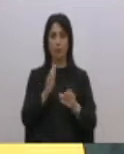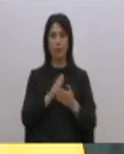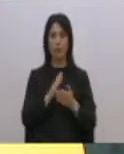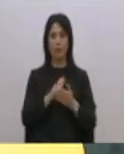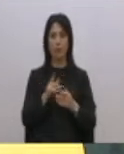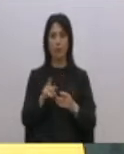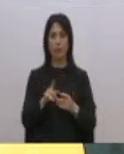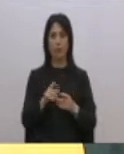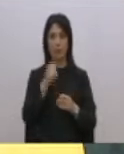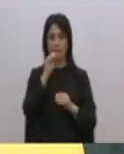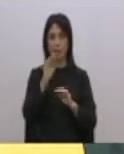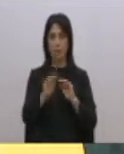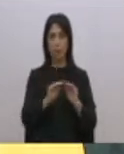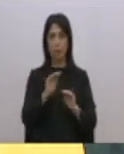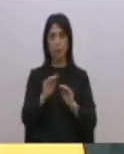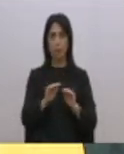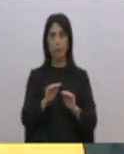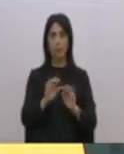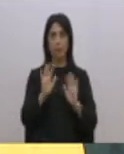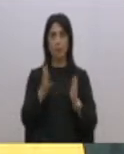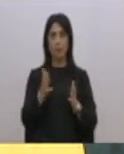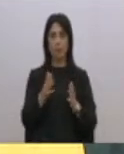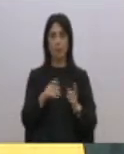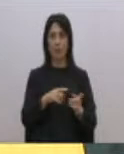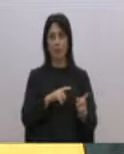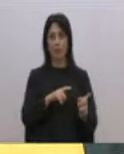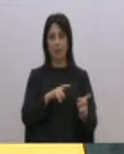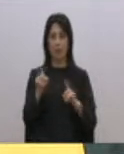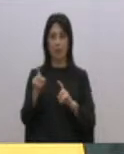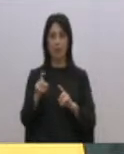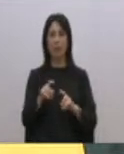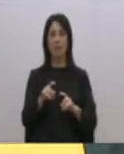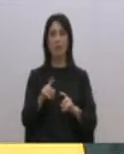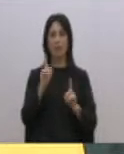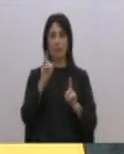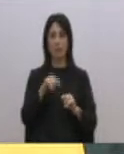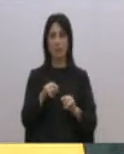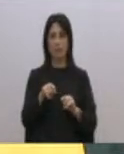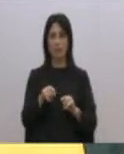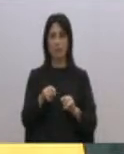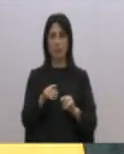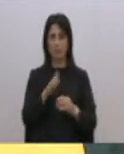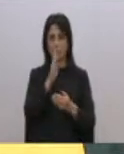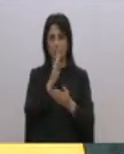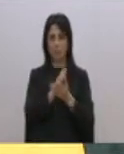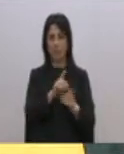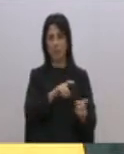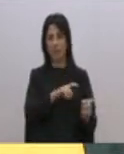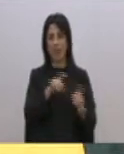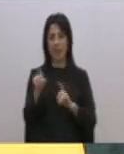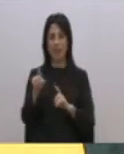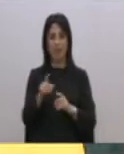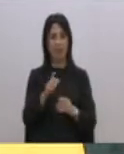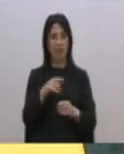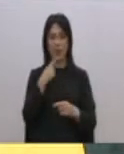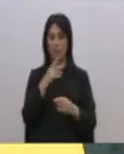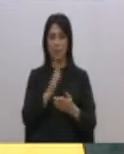ასე ვთქვათ ინფრასტრუქტურა ხდება გადაყვანა. მოგესწრებათ, პირდაპირ გადაყვანაზე ლაპარაკი არ